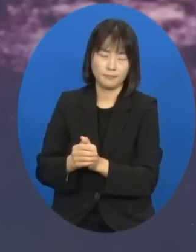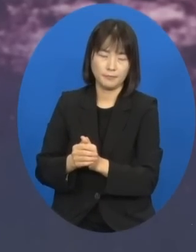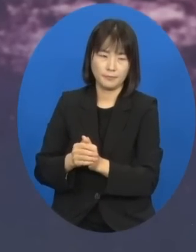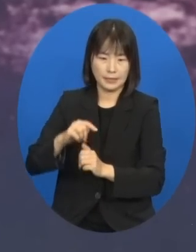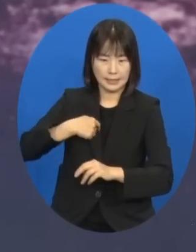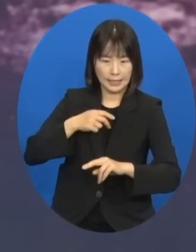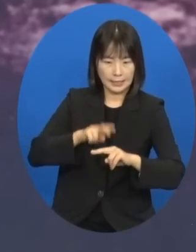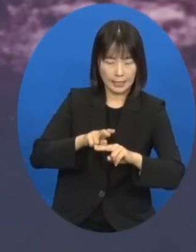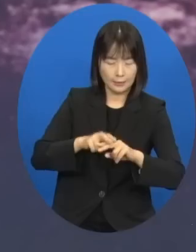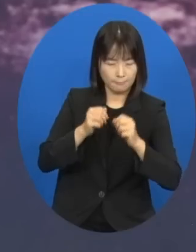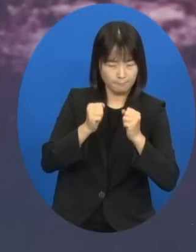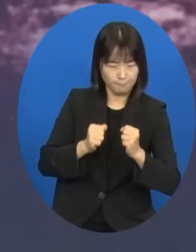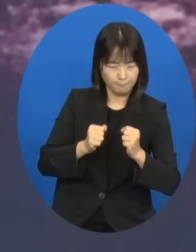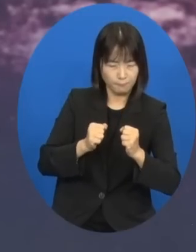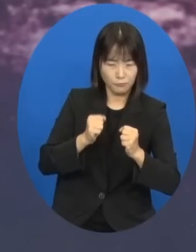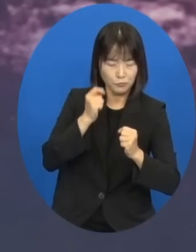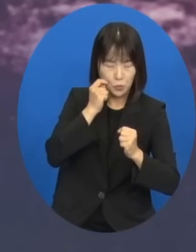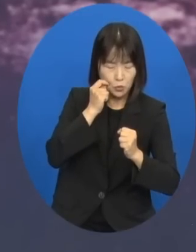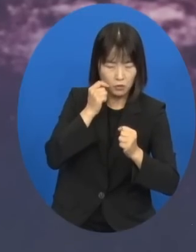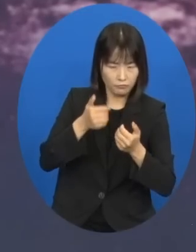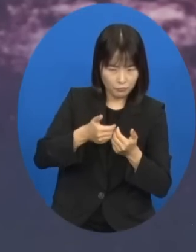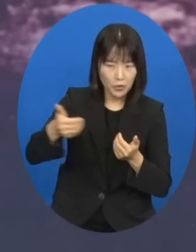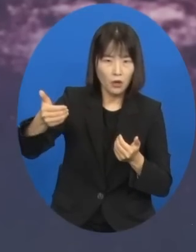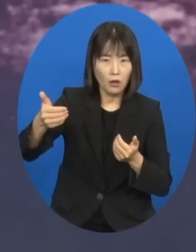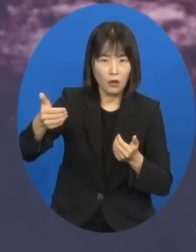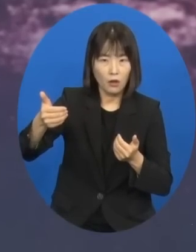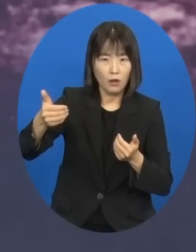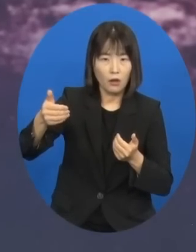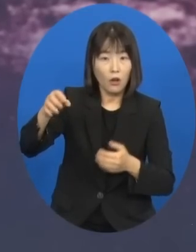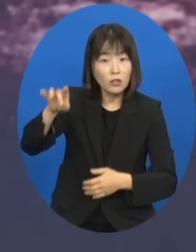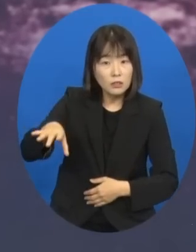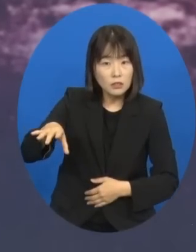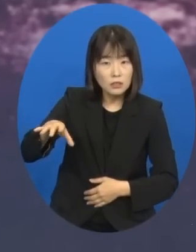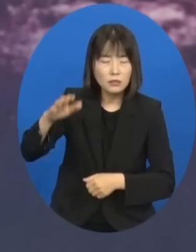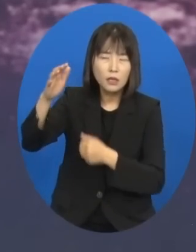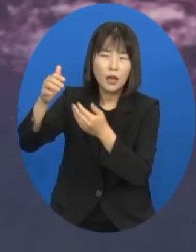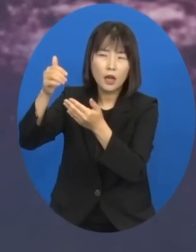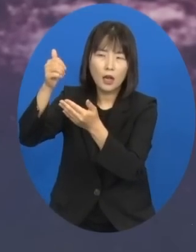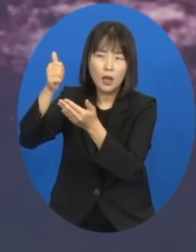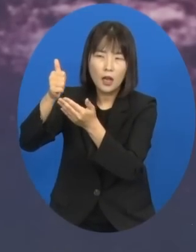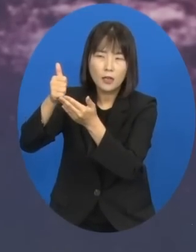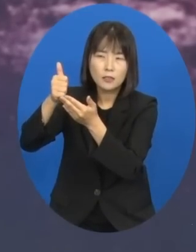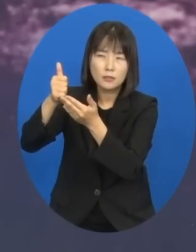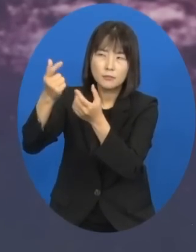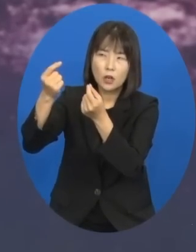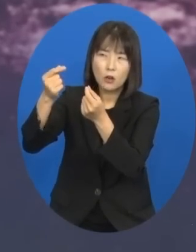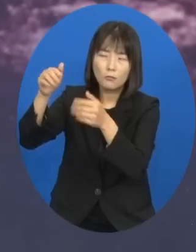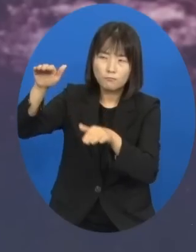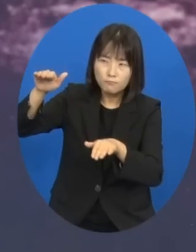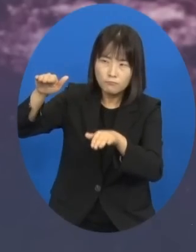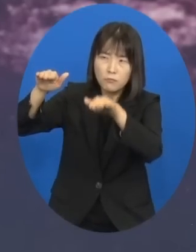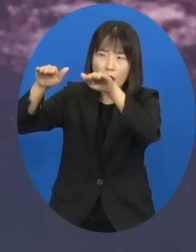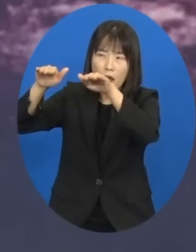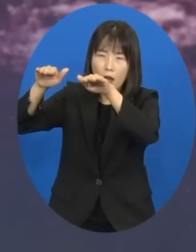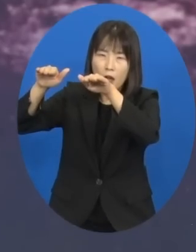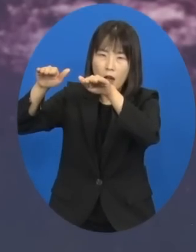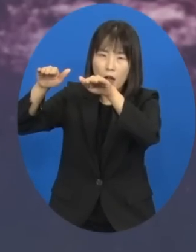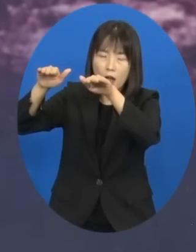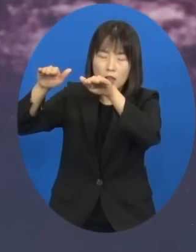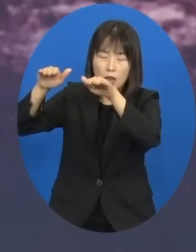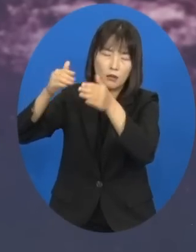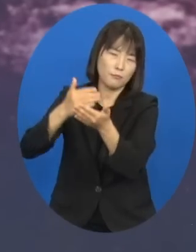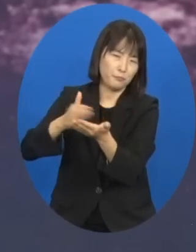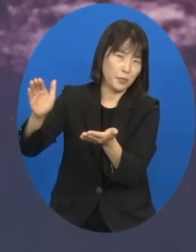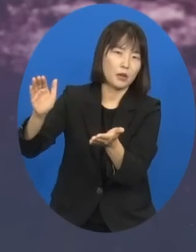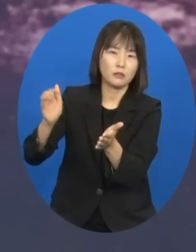할 곳에 있지 못하고 떠난 거예요. 어딜 떠났냐면 하나님과 같이 되려고 높아졌다가 추방을 당한 거지. 그러니까 자신의